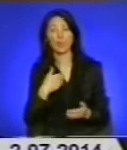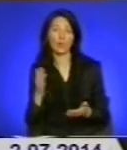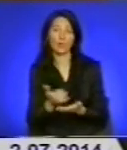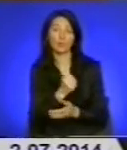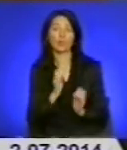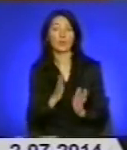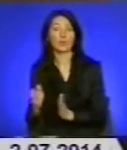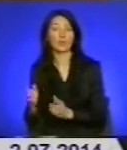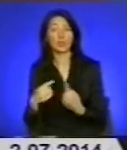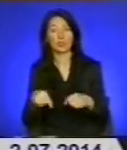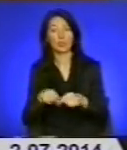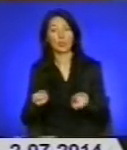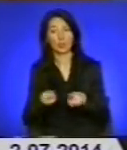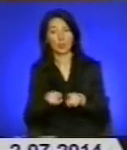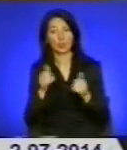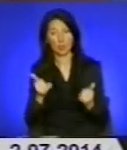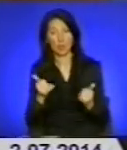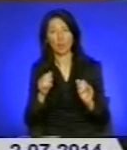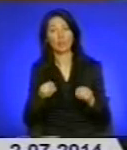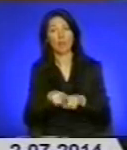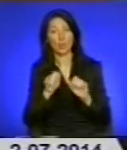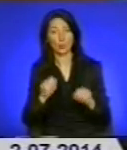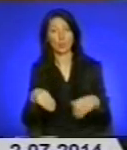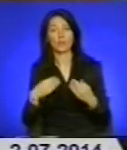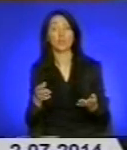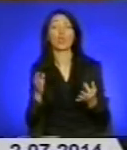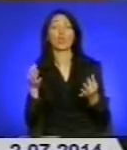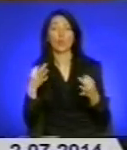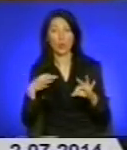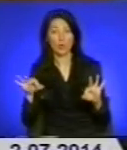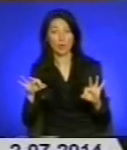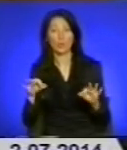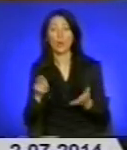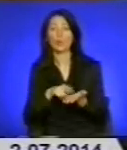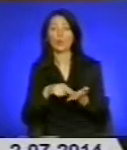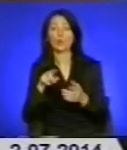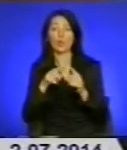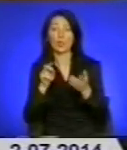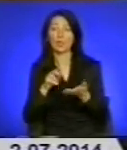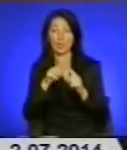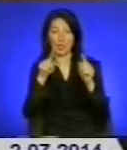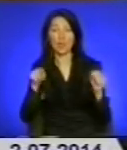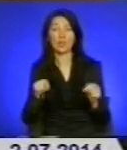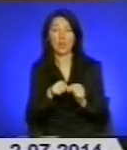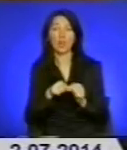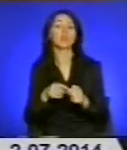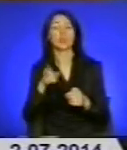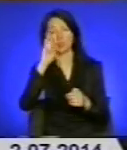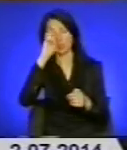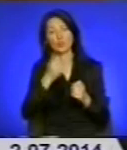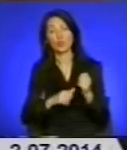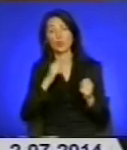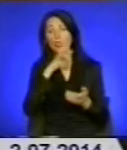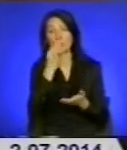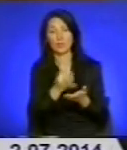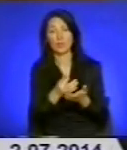У такий спосіб можна надавати дозволи подавати податкові декларації та надсилати державні щорічні звіти усі ці дії